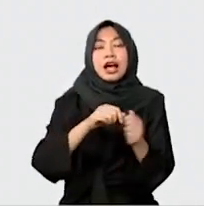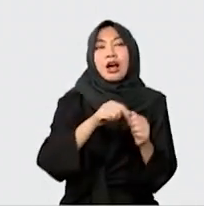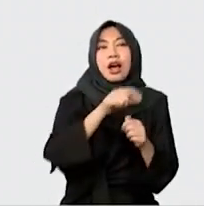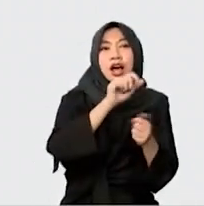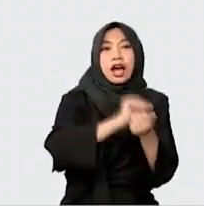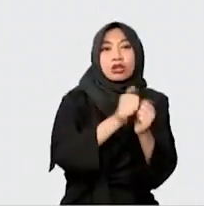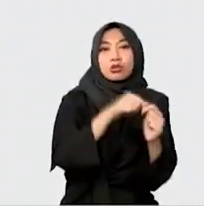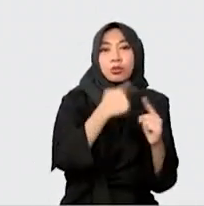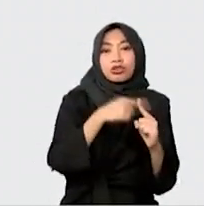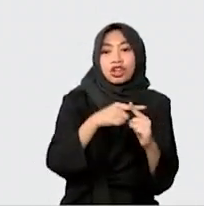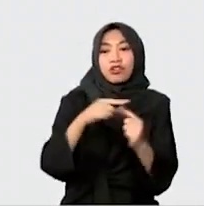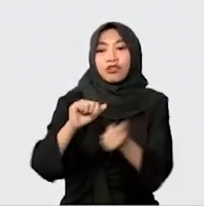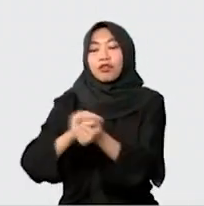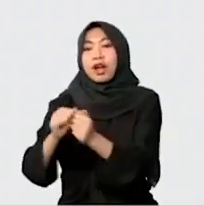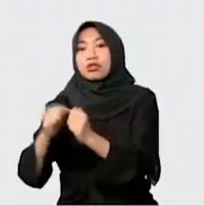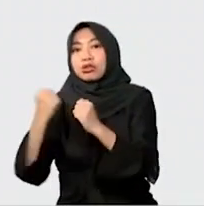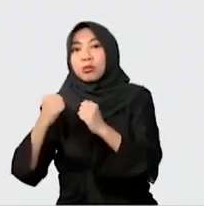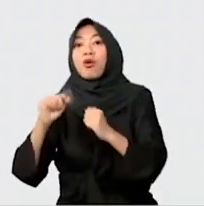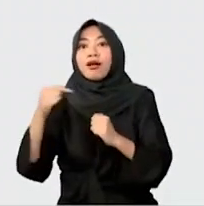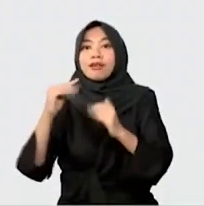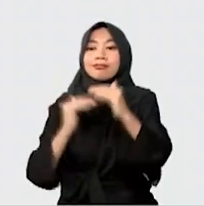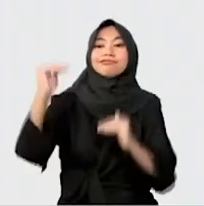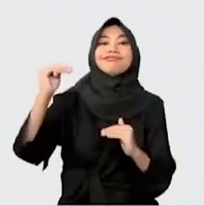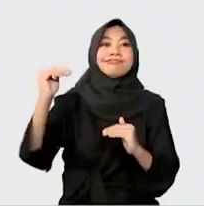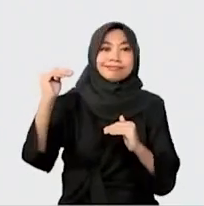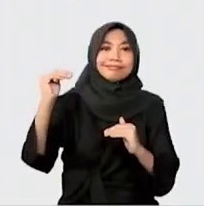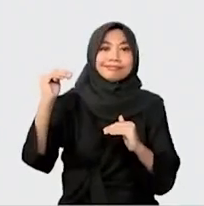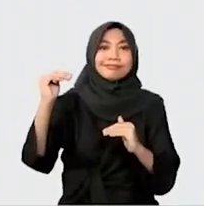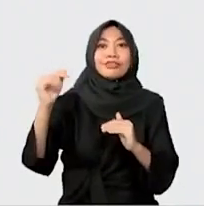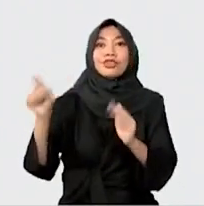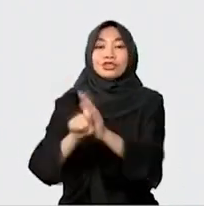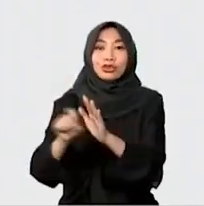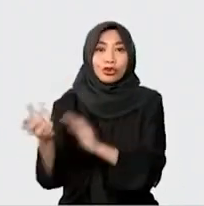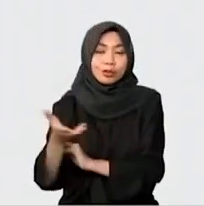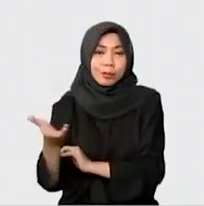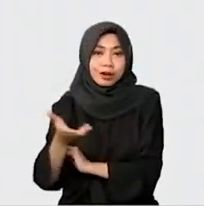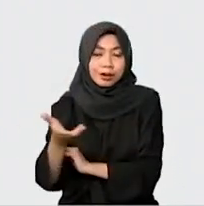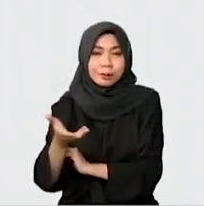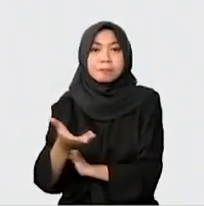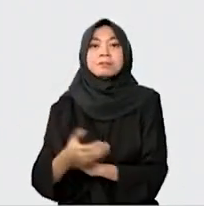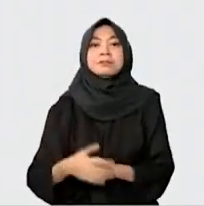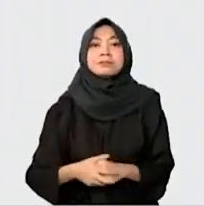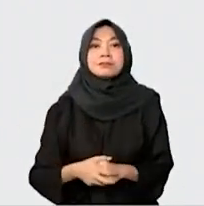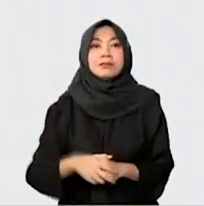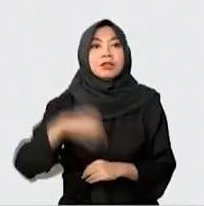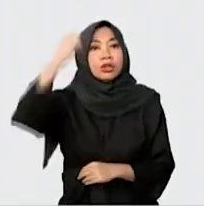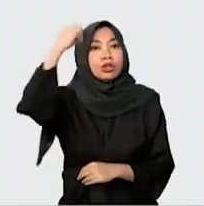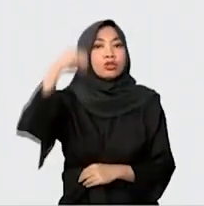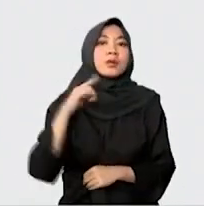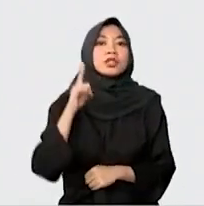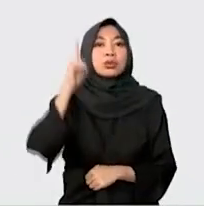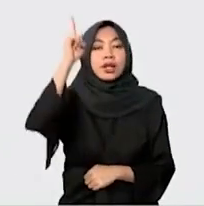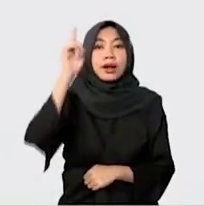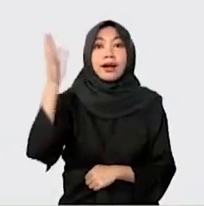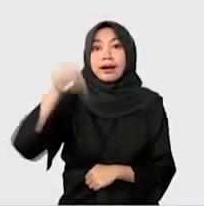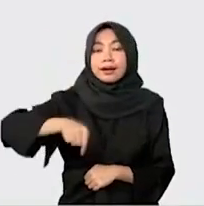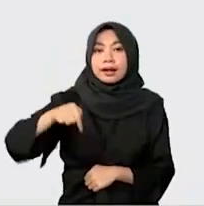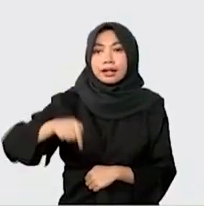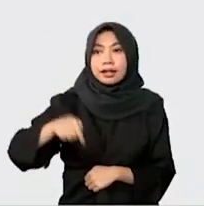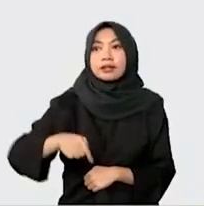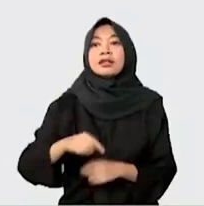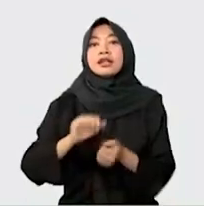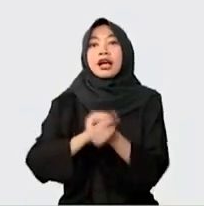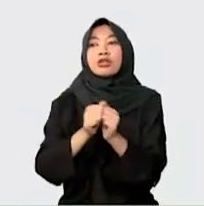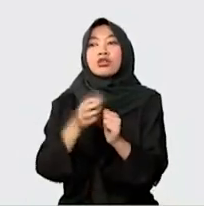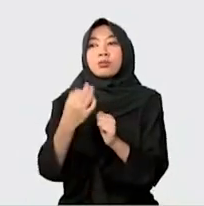banyak dari er kasus-kasus baru sebagai contoh Sumatera Utara hari ini melaporkan